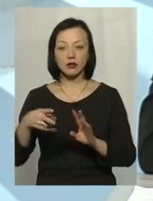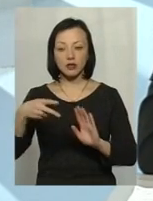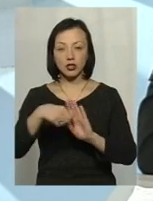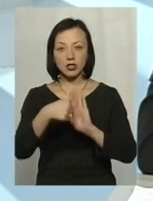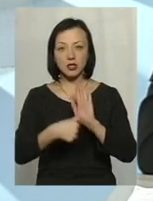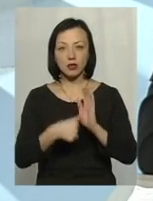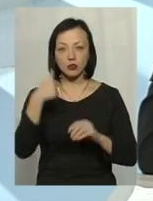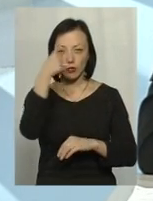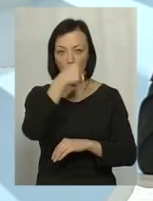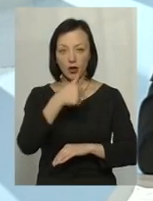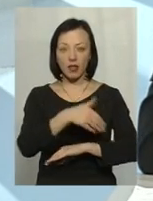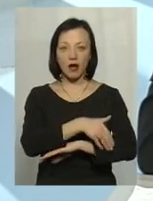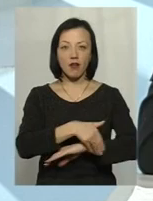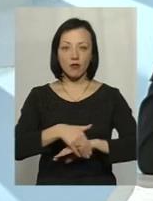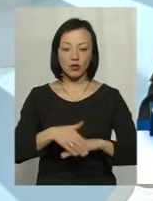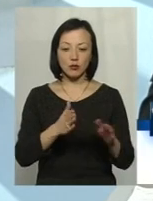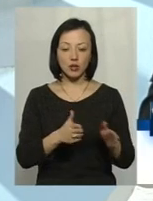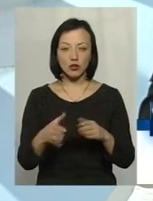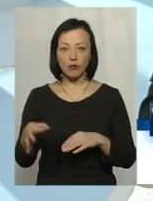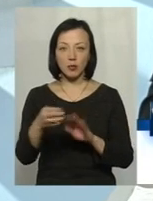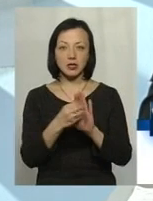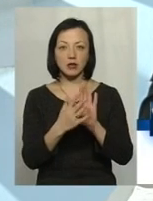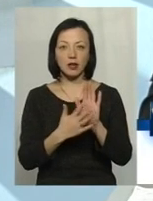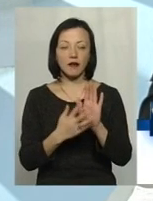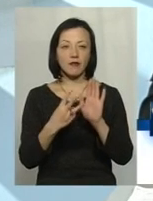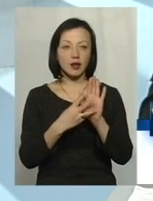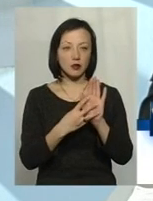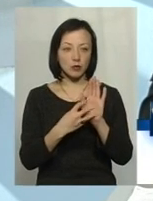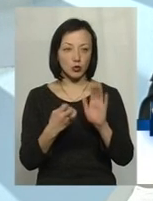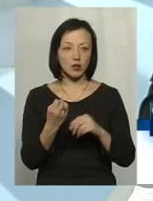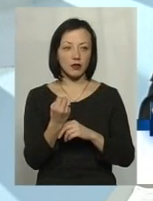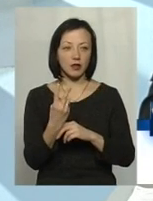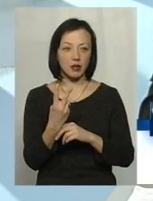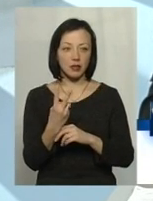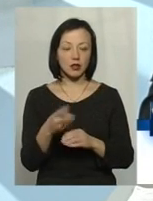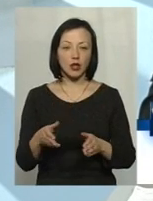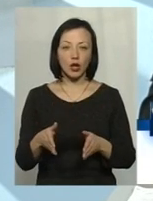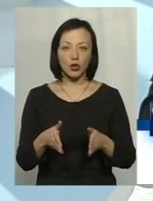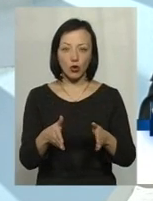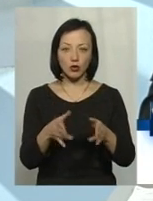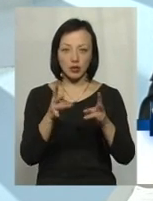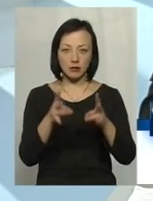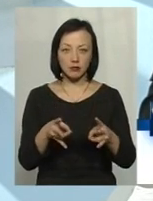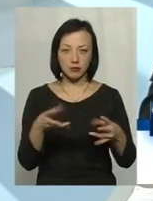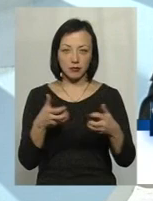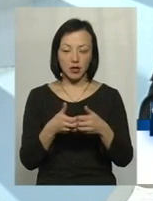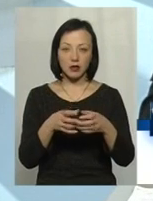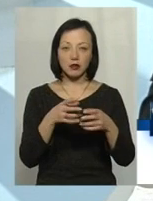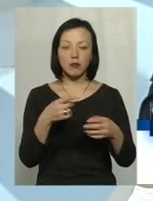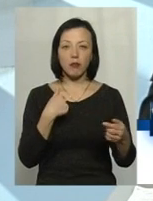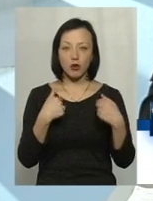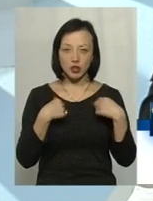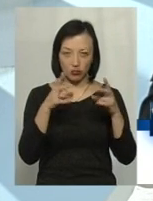на вулично-шляховій мережі області зареєстровано 812 дорожньо-транспортних пригод з